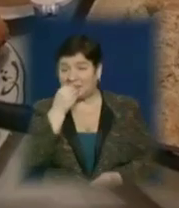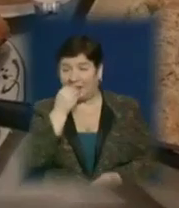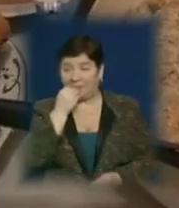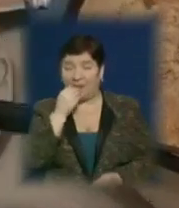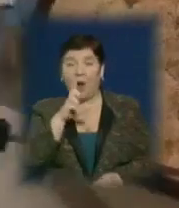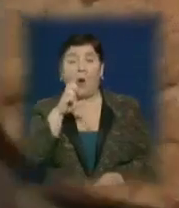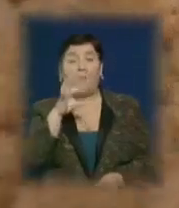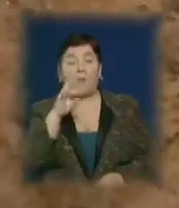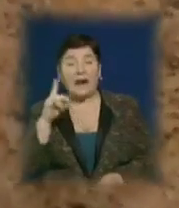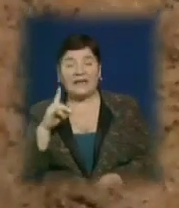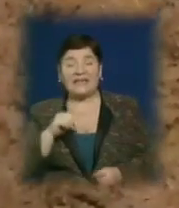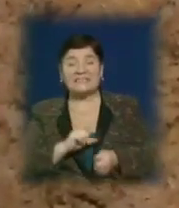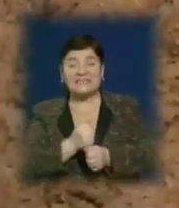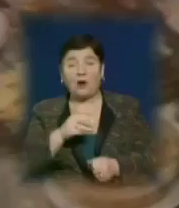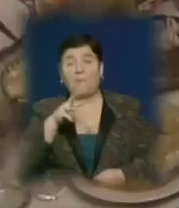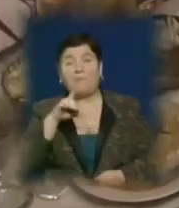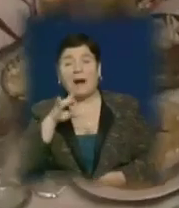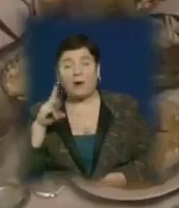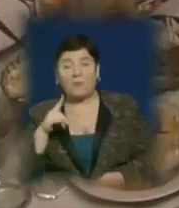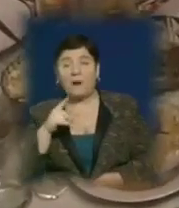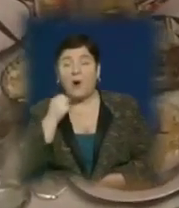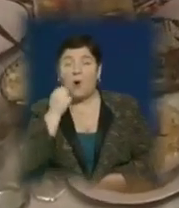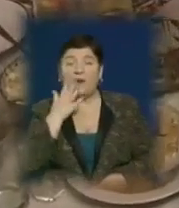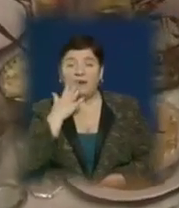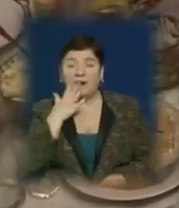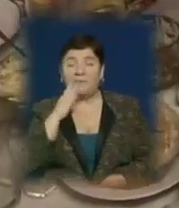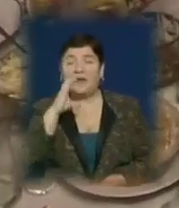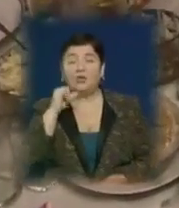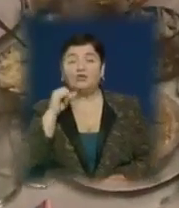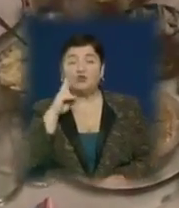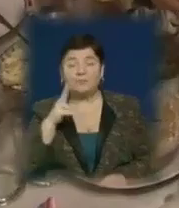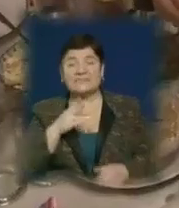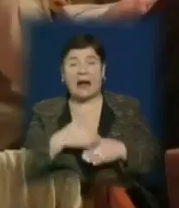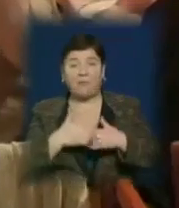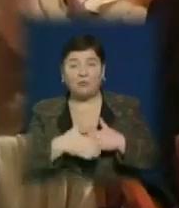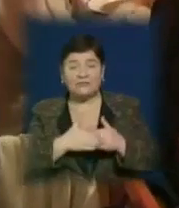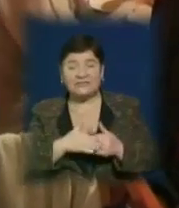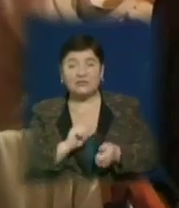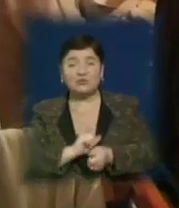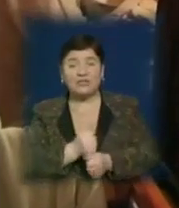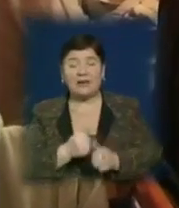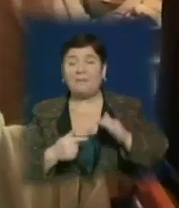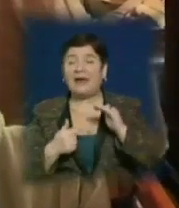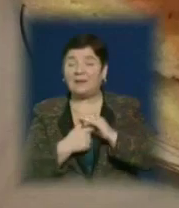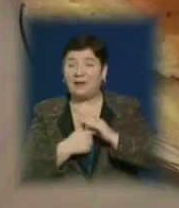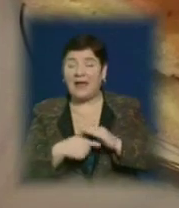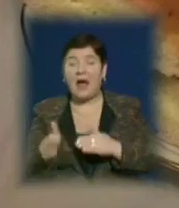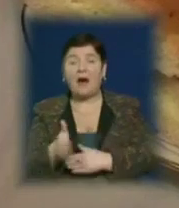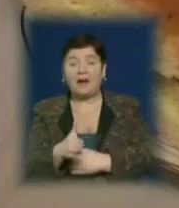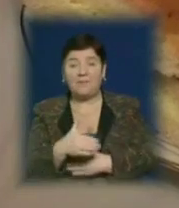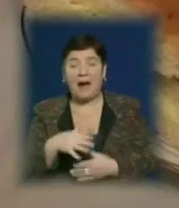– бобальки з сиром, маком та горіхами, суп з кислої капусти та сушених грибів, пісна риба,